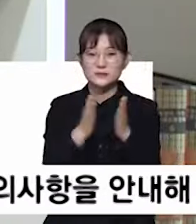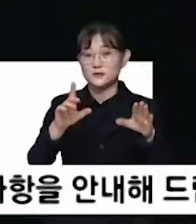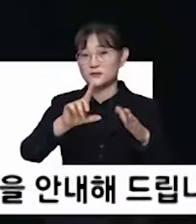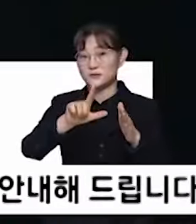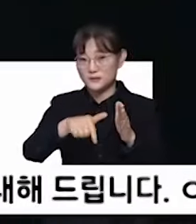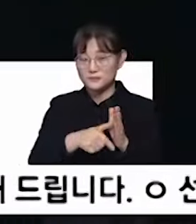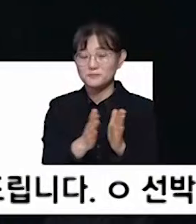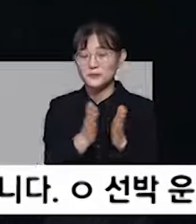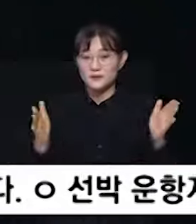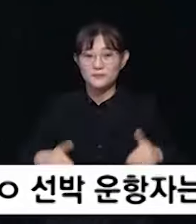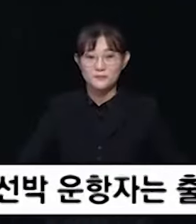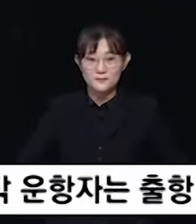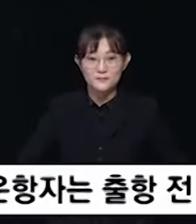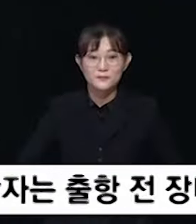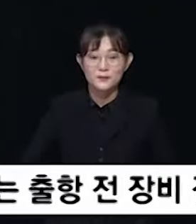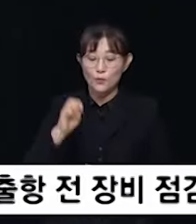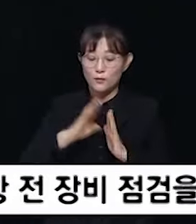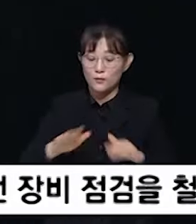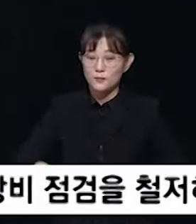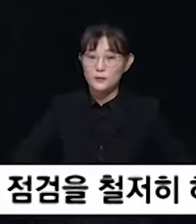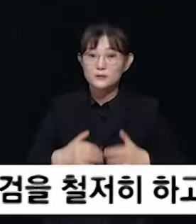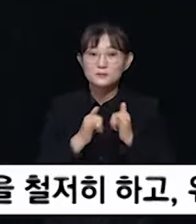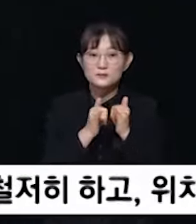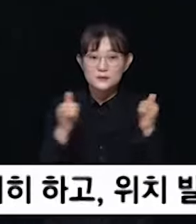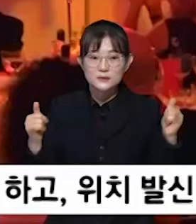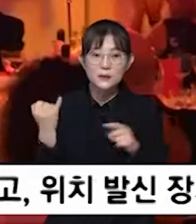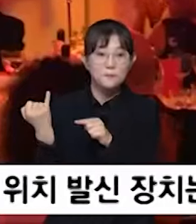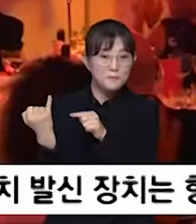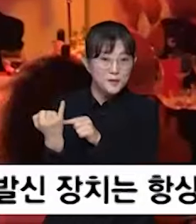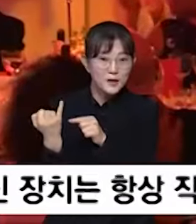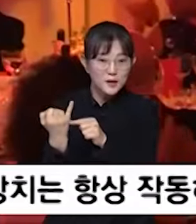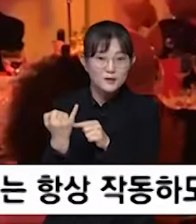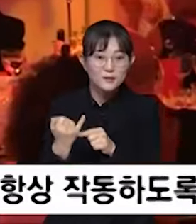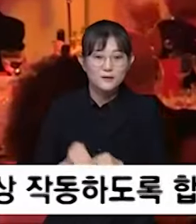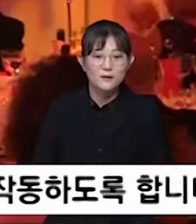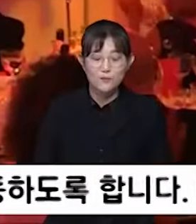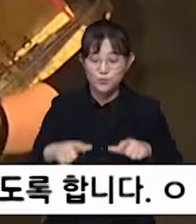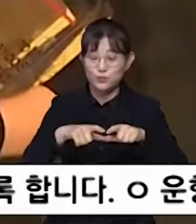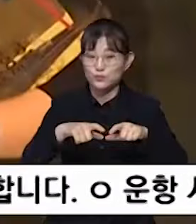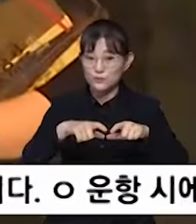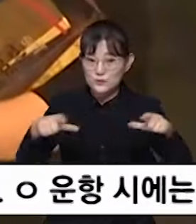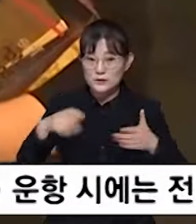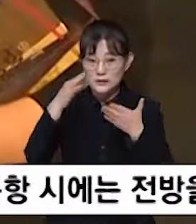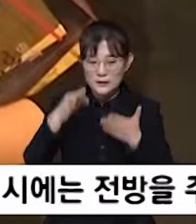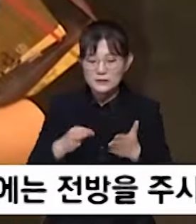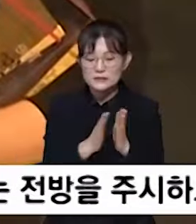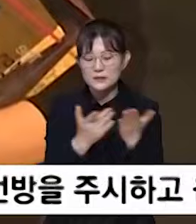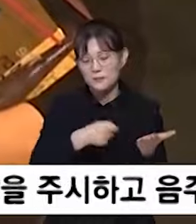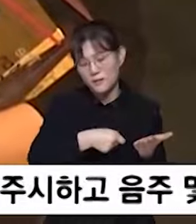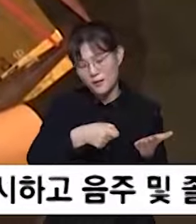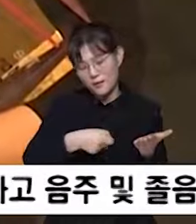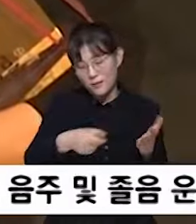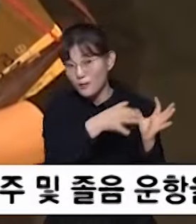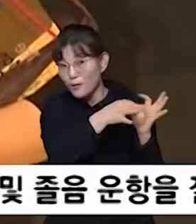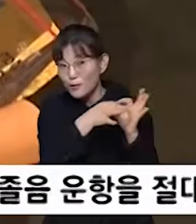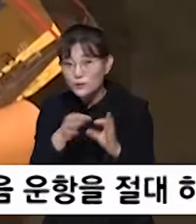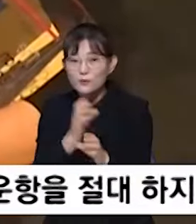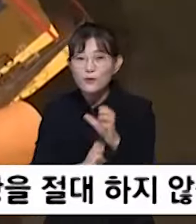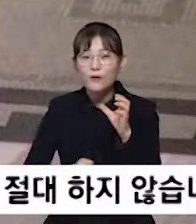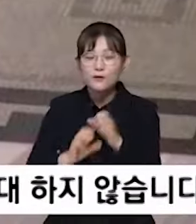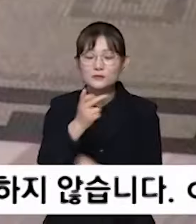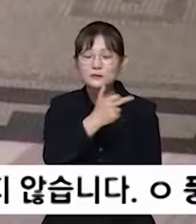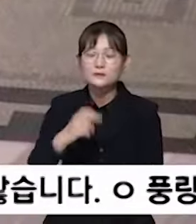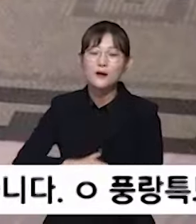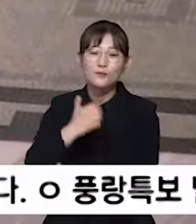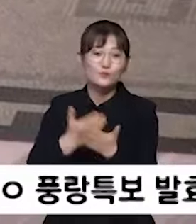되거든요. 광주 전남 지역민들은 한강 작가가 인류의 보편적 가치를 다룬 작품을 꾸준히 펴내 더 큰 울림을